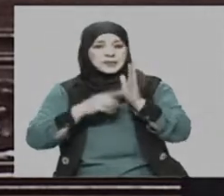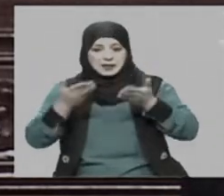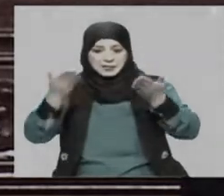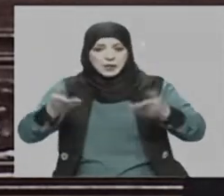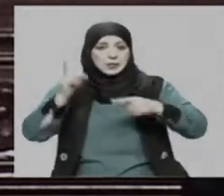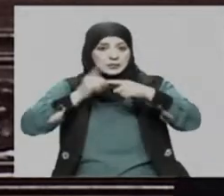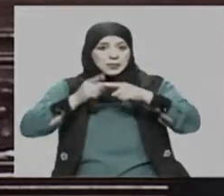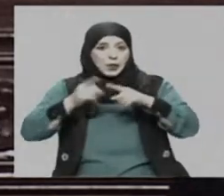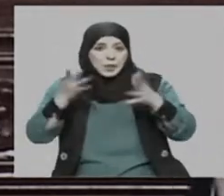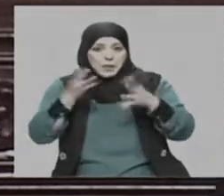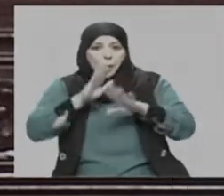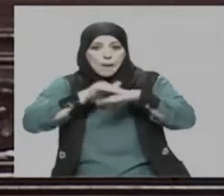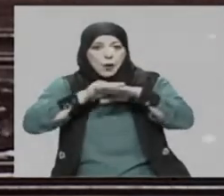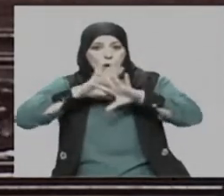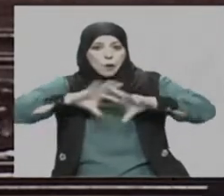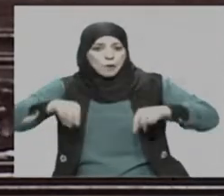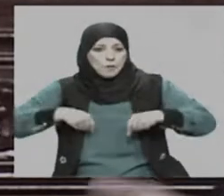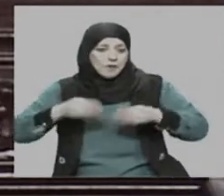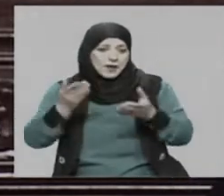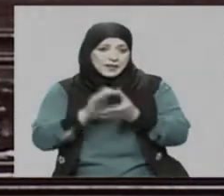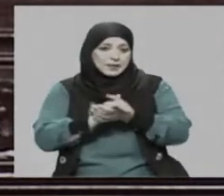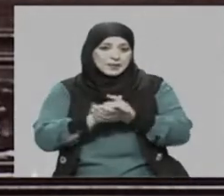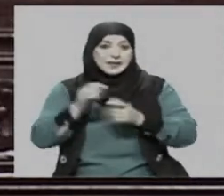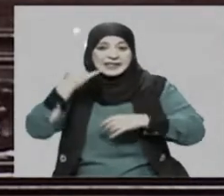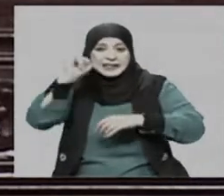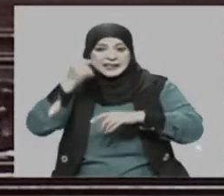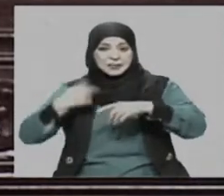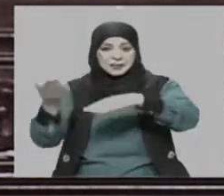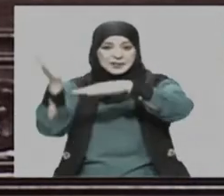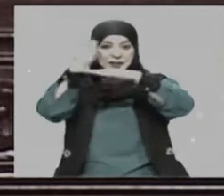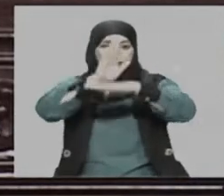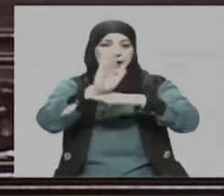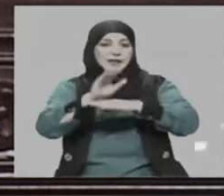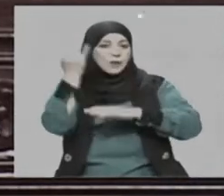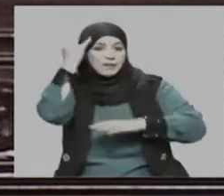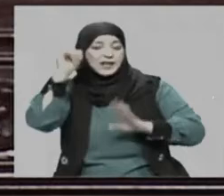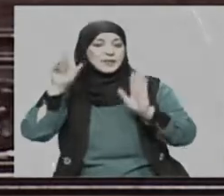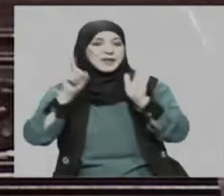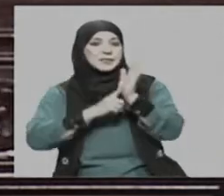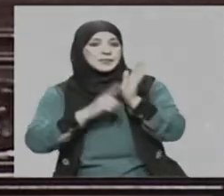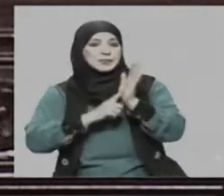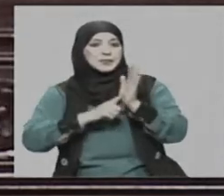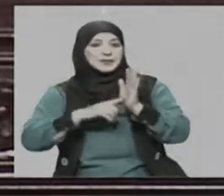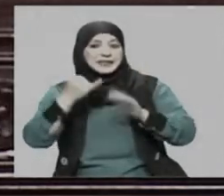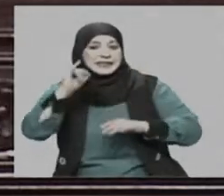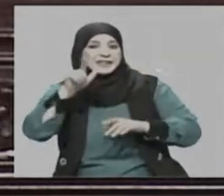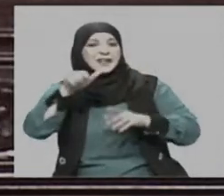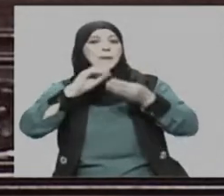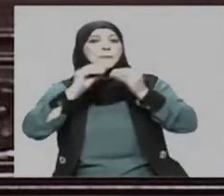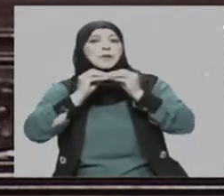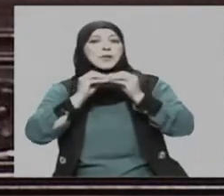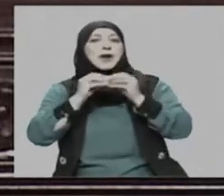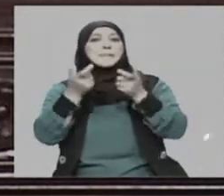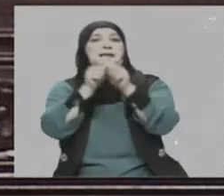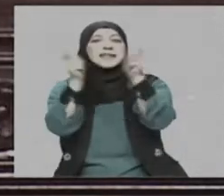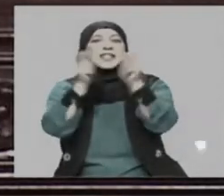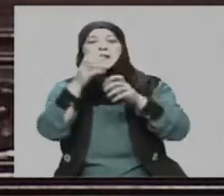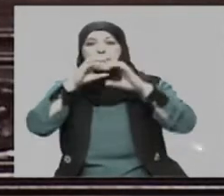وفات الحكاية، وكان احنا مش نقدموا مبادرة تشريعية. كي صارت قضية الكمامات اللي